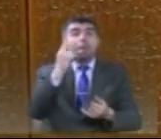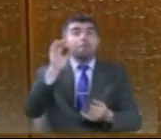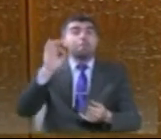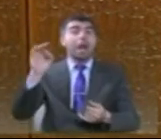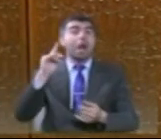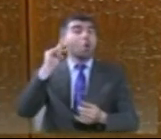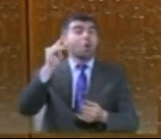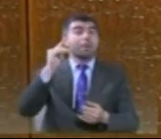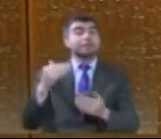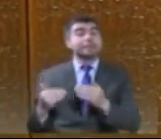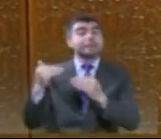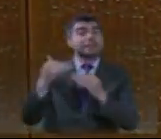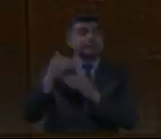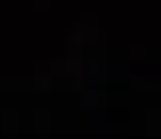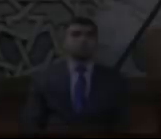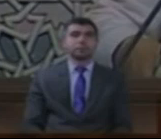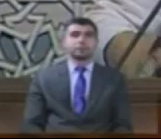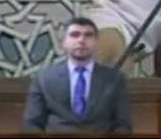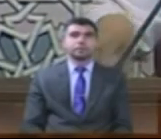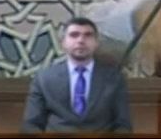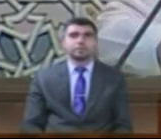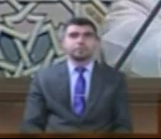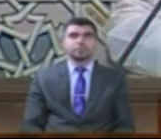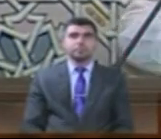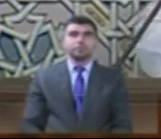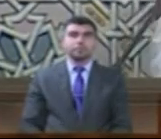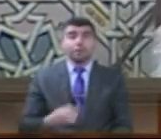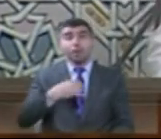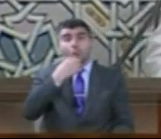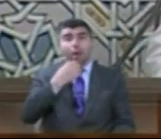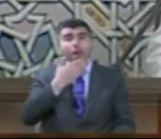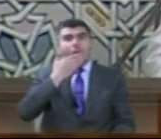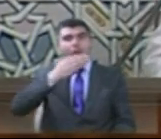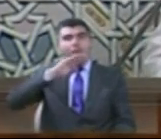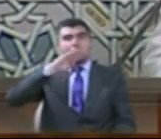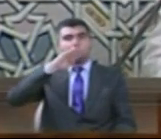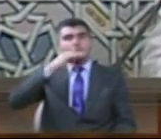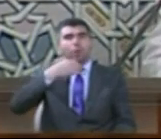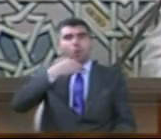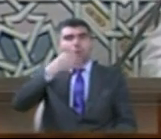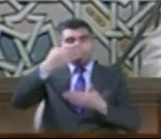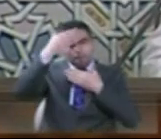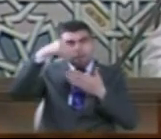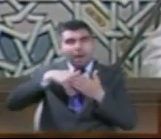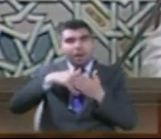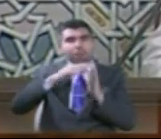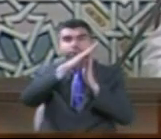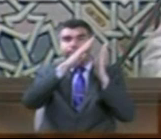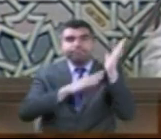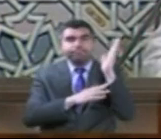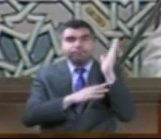في هذه الطريق الوطنية الجنوب. ولن الحمد لله في البلاد ديالنا لا فرق بين الشمال والجنوب، بلد